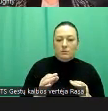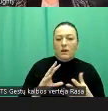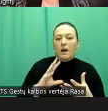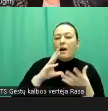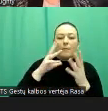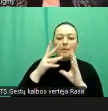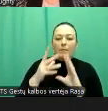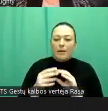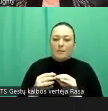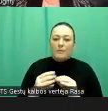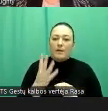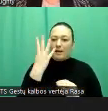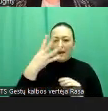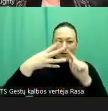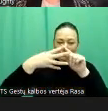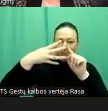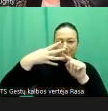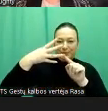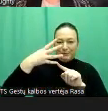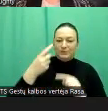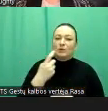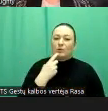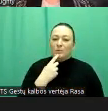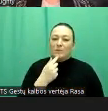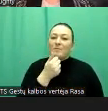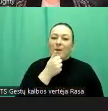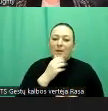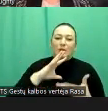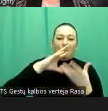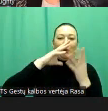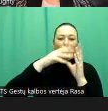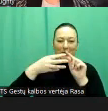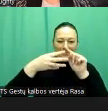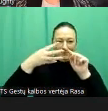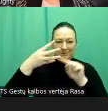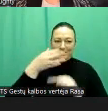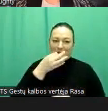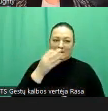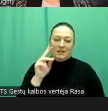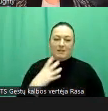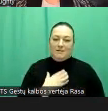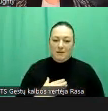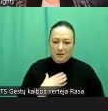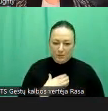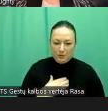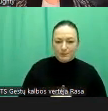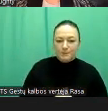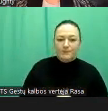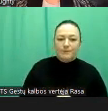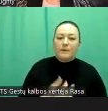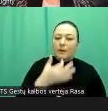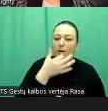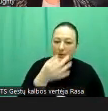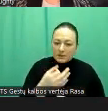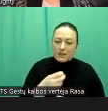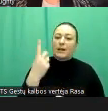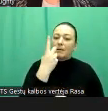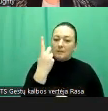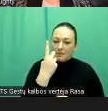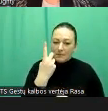apibūdinti per keturis punktus yra labai sunku, bet pabandysime taip sutraukti. Ir pasakyti, kad